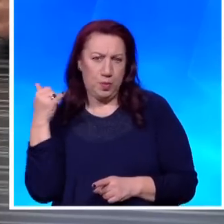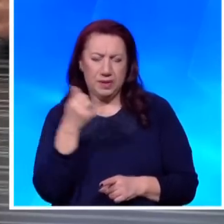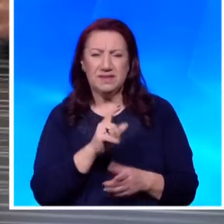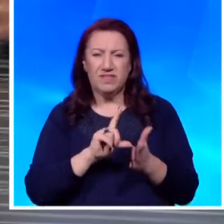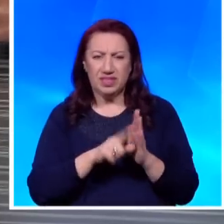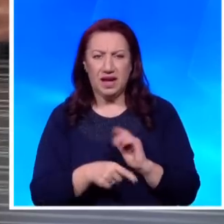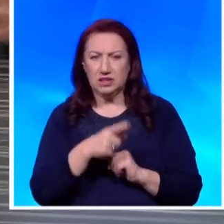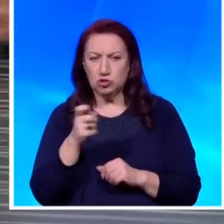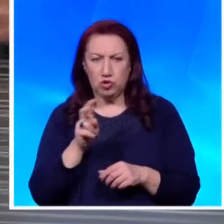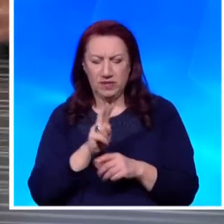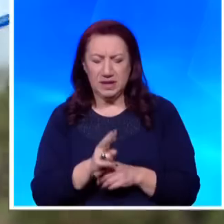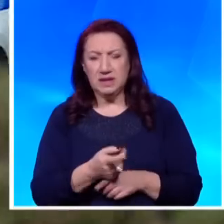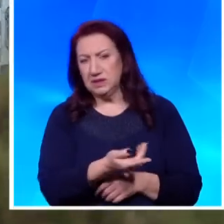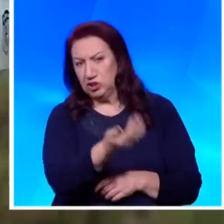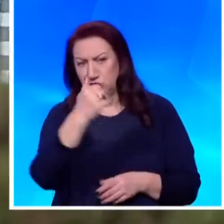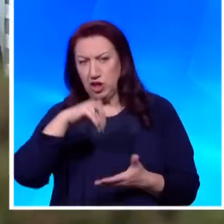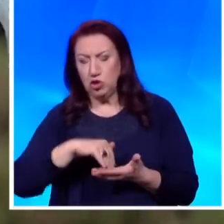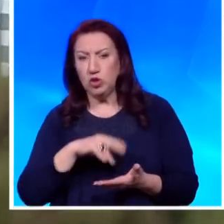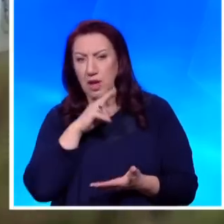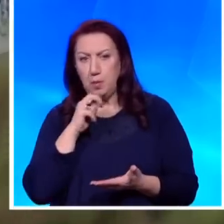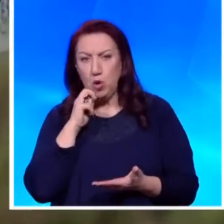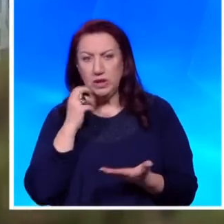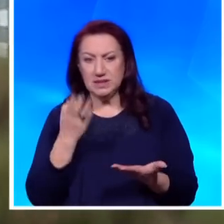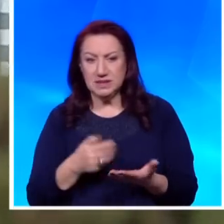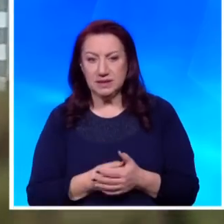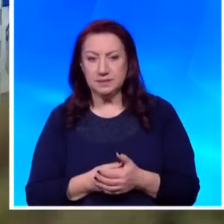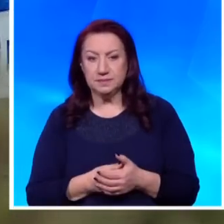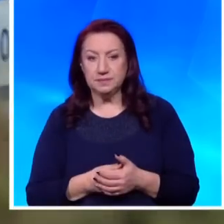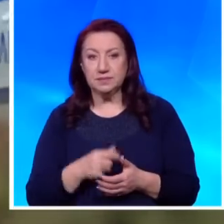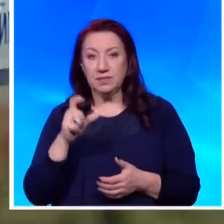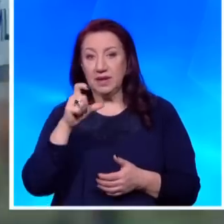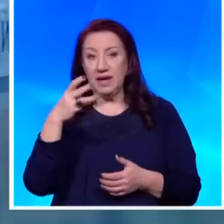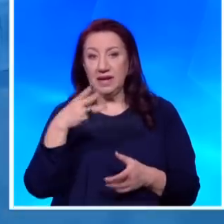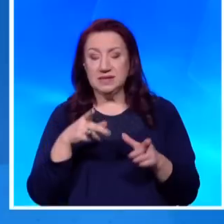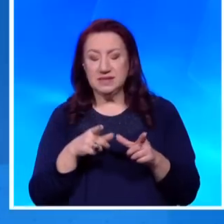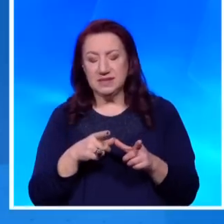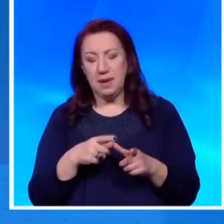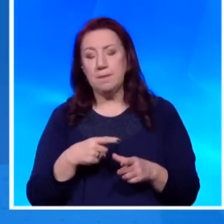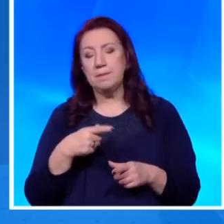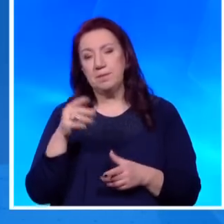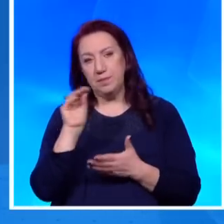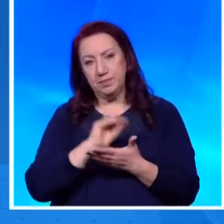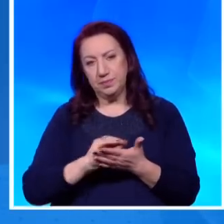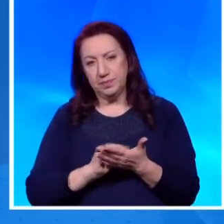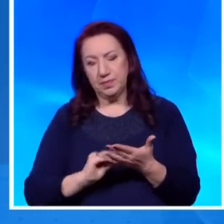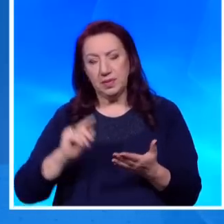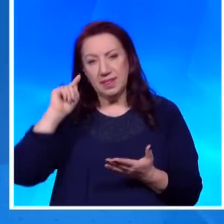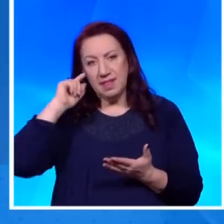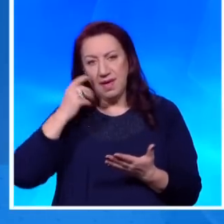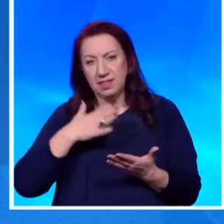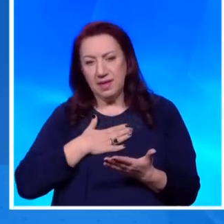вземе преждевременно мерки. Съветът за електронни медии излезе със специална позиция във връзка с скандалния